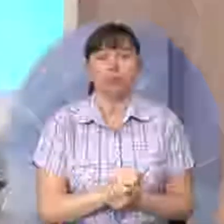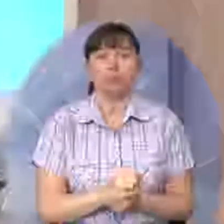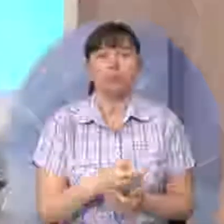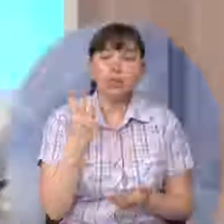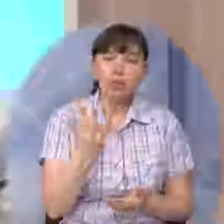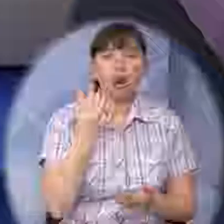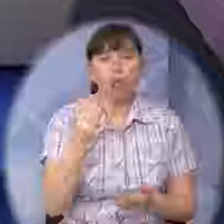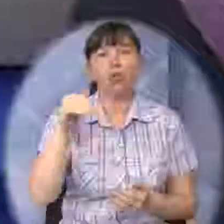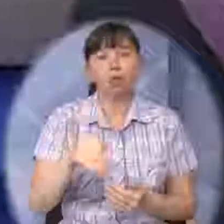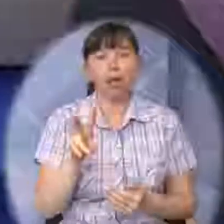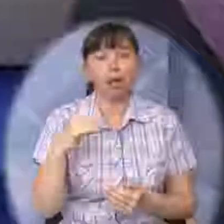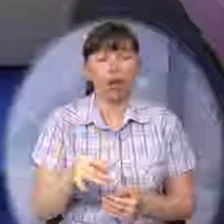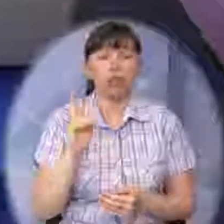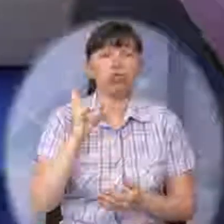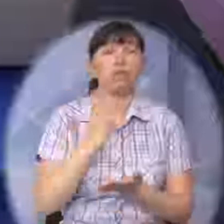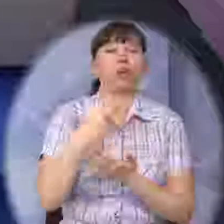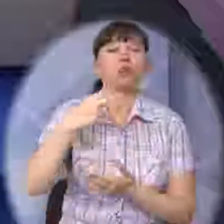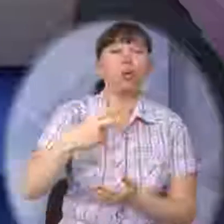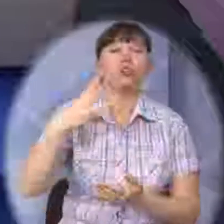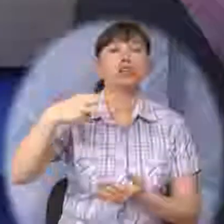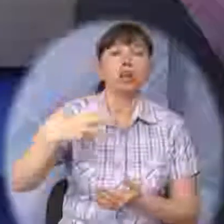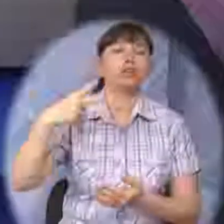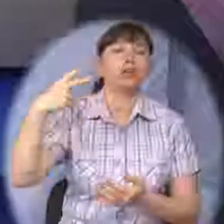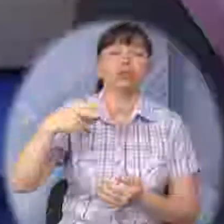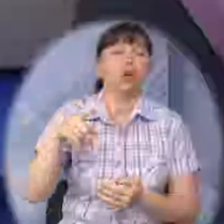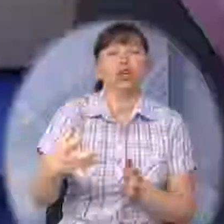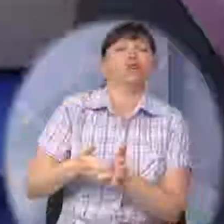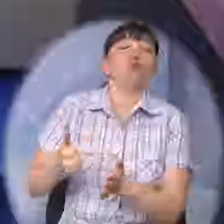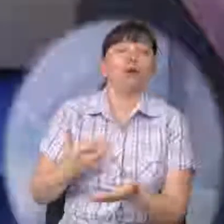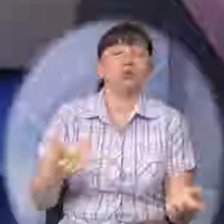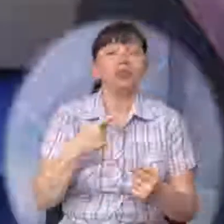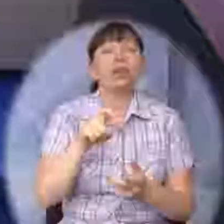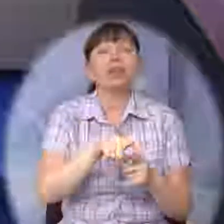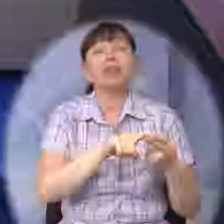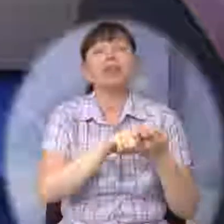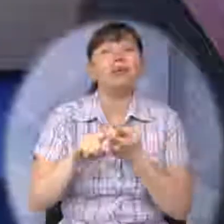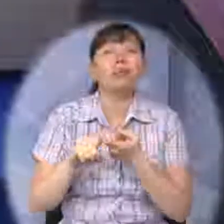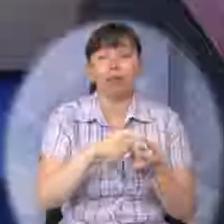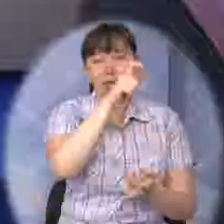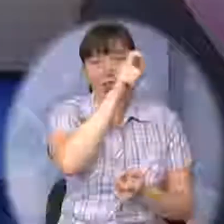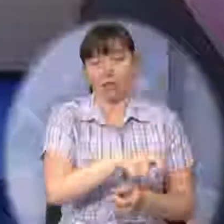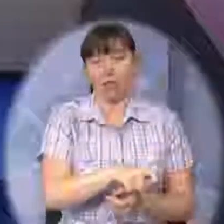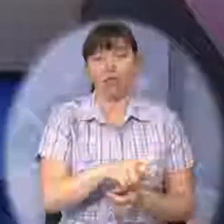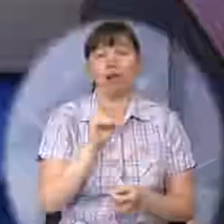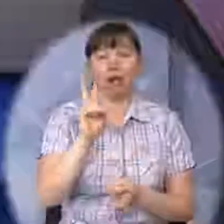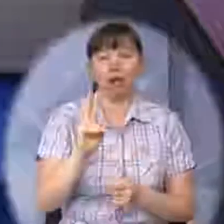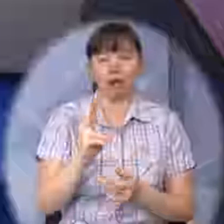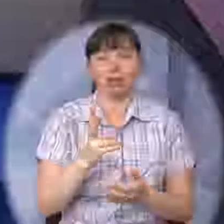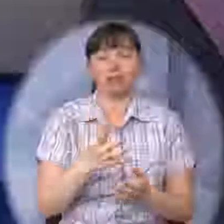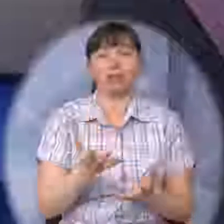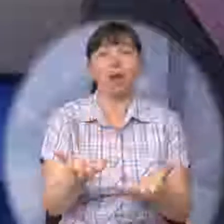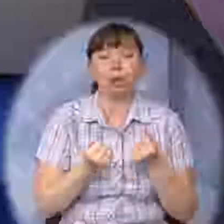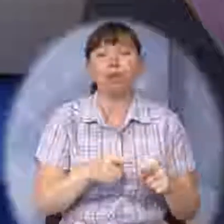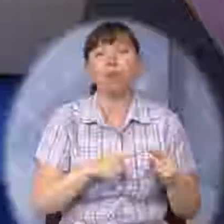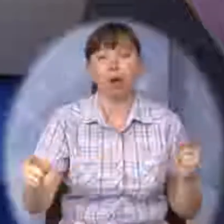ce are 3-4 mii de lei, cineva are și 20-30 și tot zici că nu-i ajunge. Da? Depinde de valorile pe care le-am împrumutat. Aș